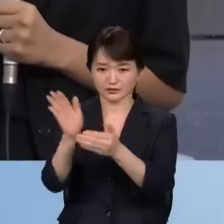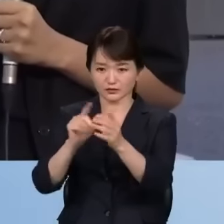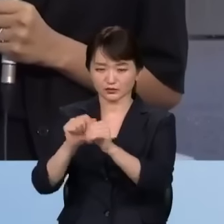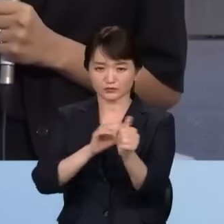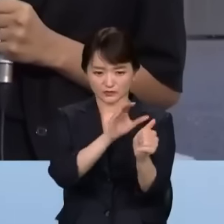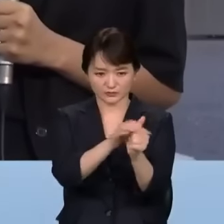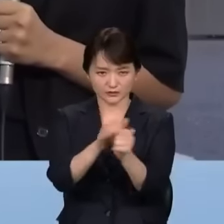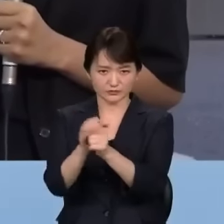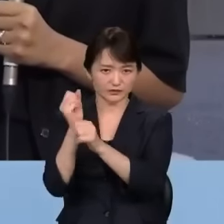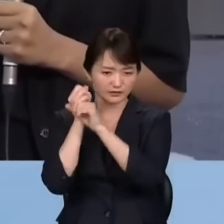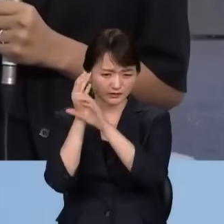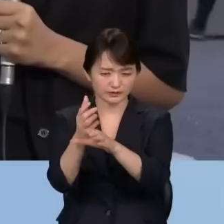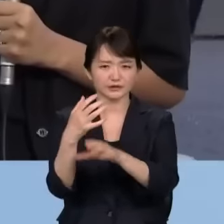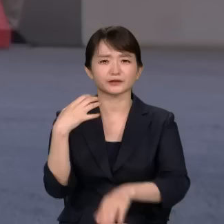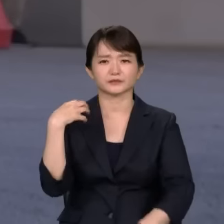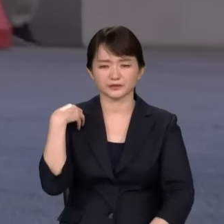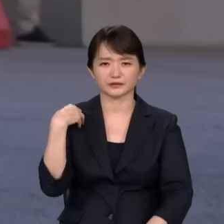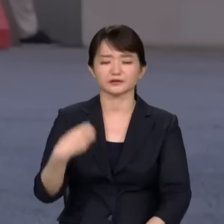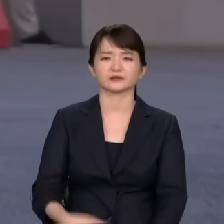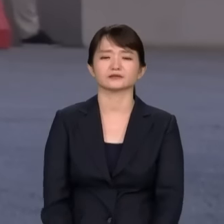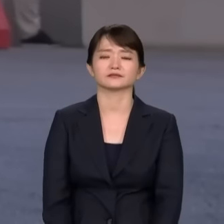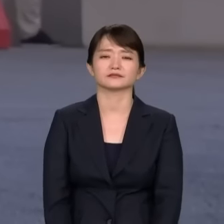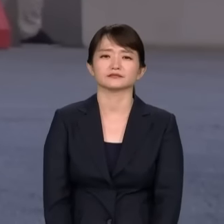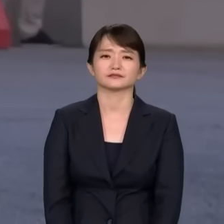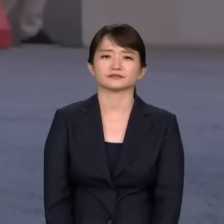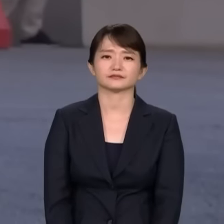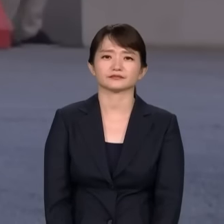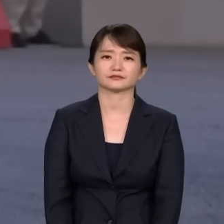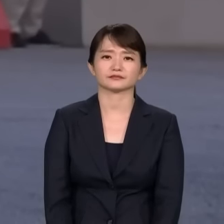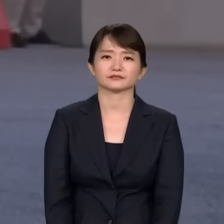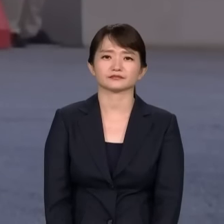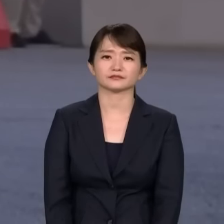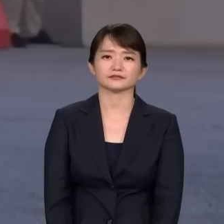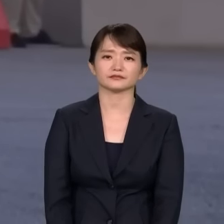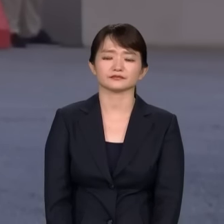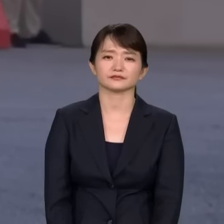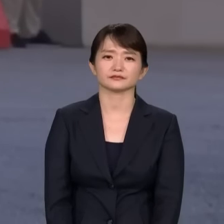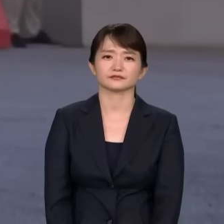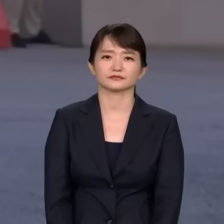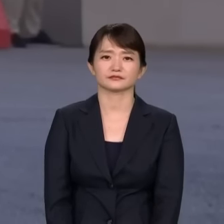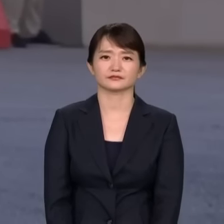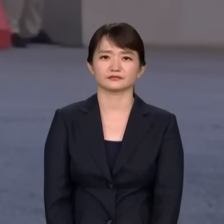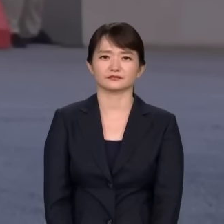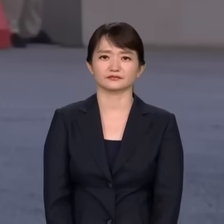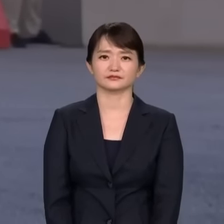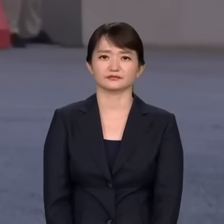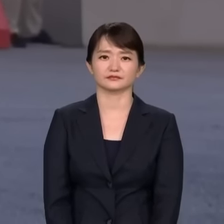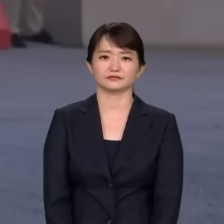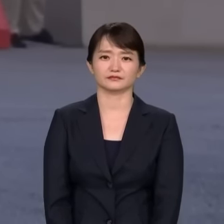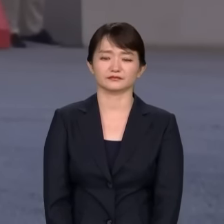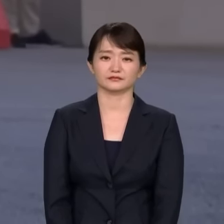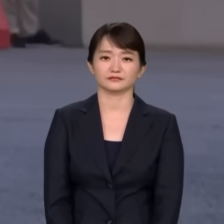장례 절차를 챙기겠다고 했습니다. 지금까지 부천 성모병원 장례식장에서 JTBC 이자연입니다.